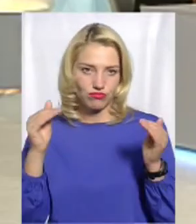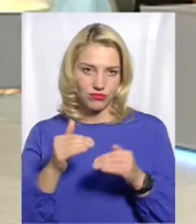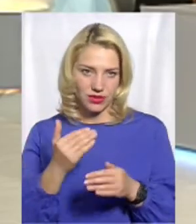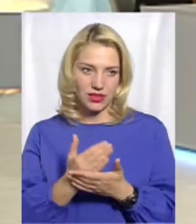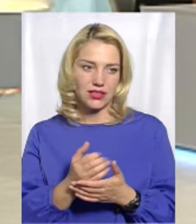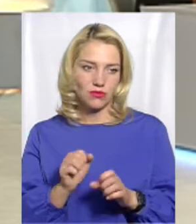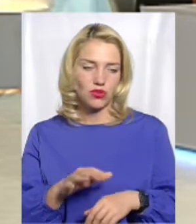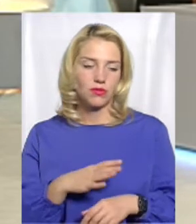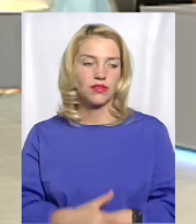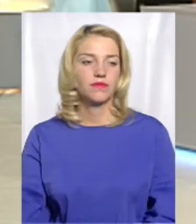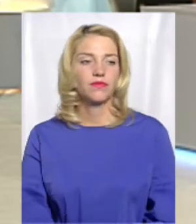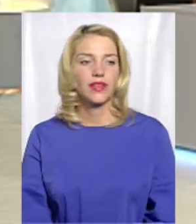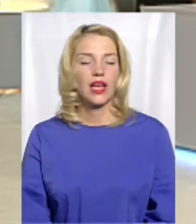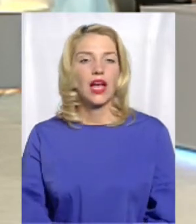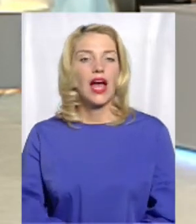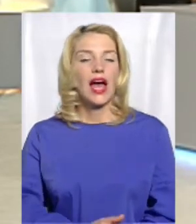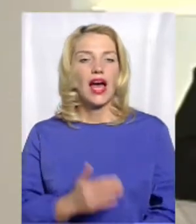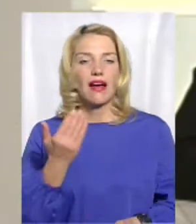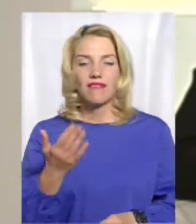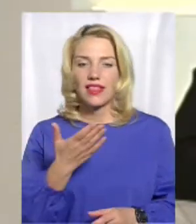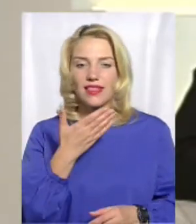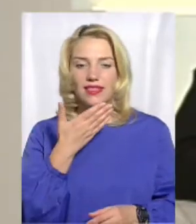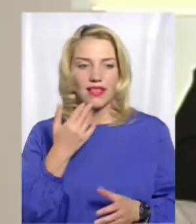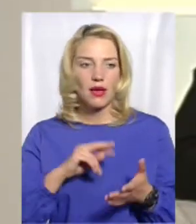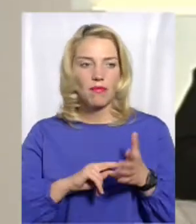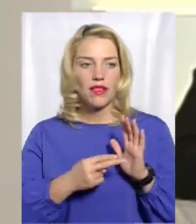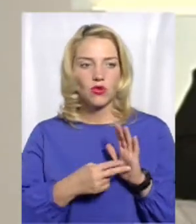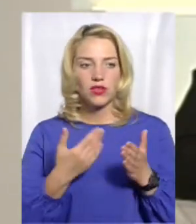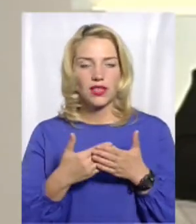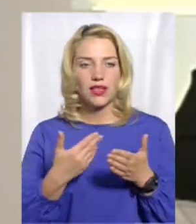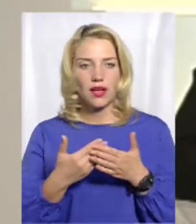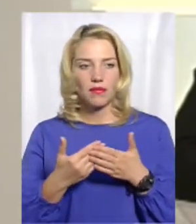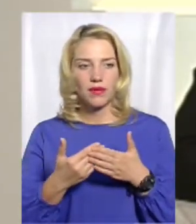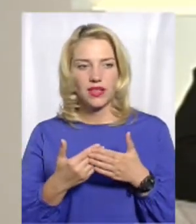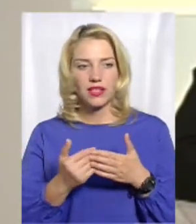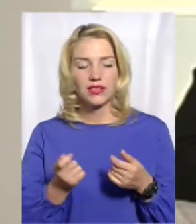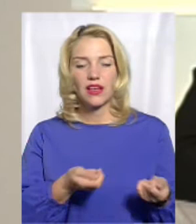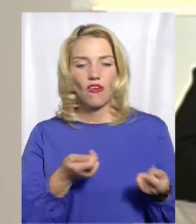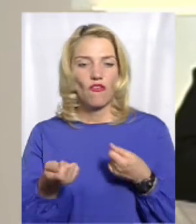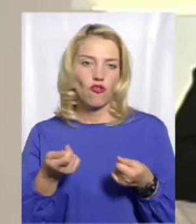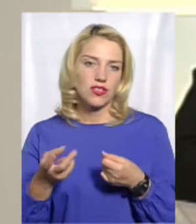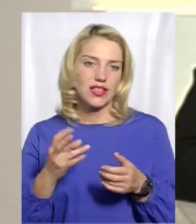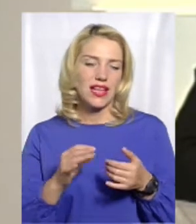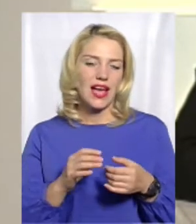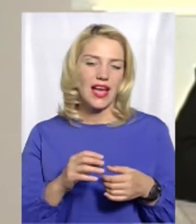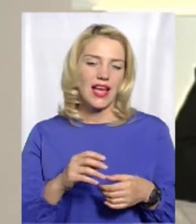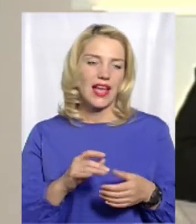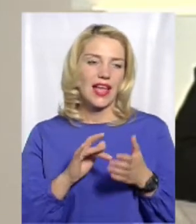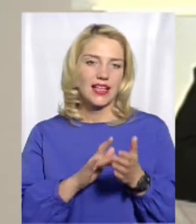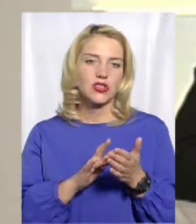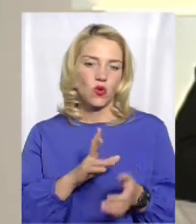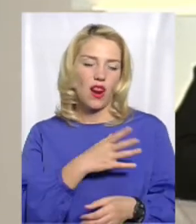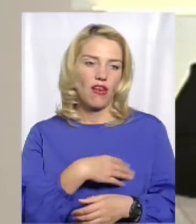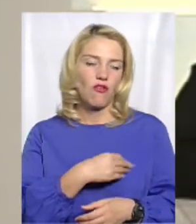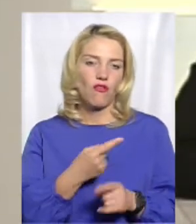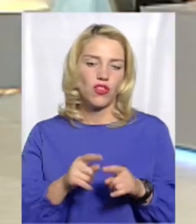говорить Оксана Дзюблюк. А ви не плануєте, наприклад, дітей брати і возити до екскурсії, на екскурсію до Львову, на ту